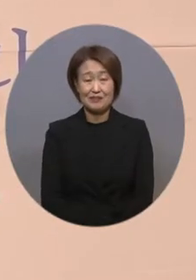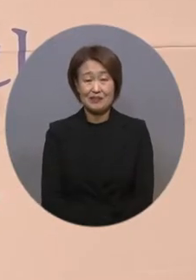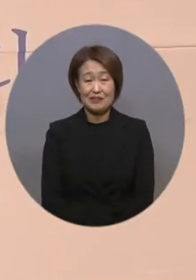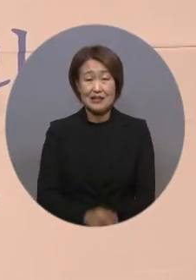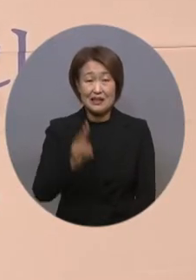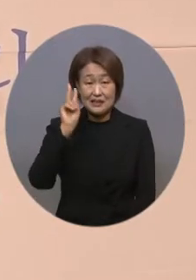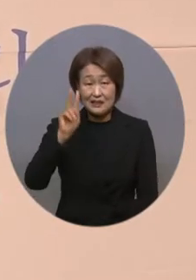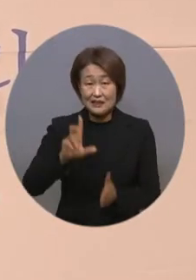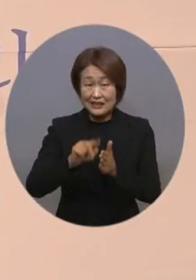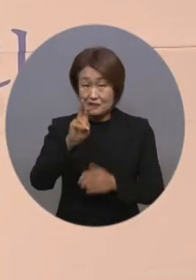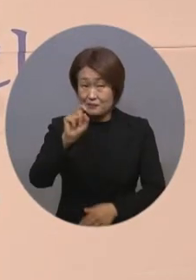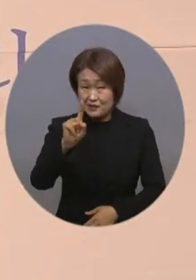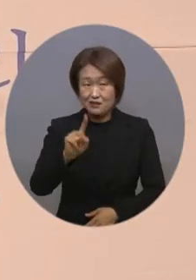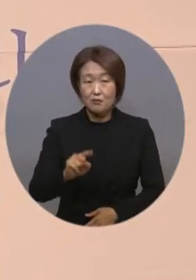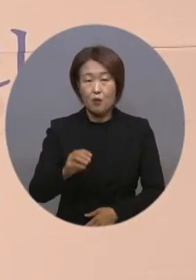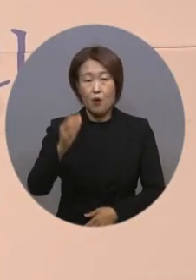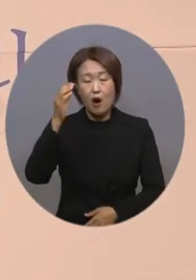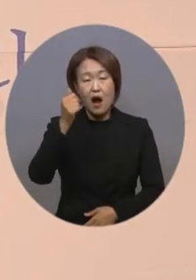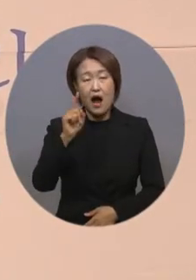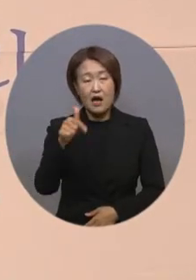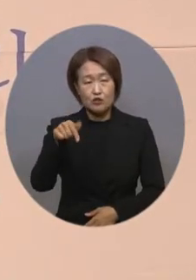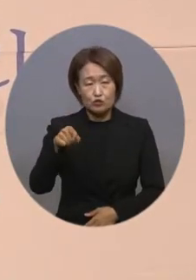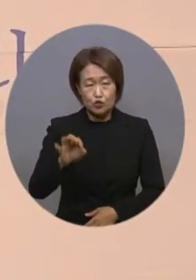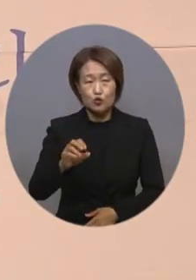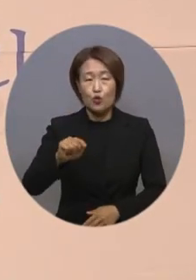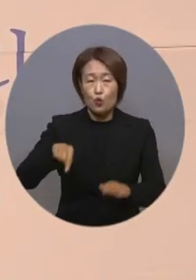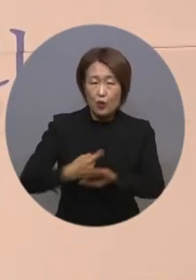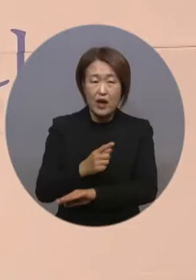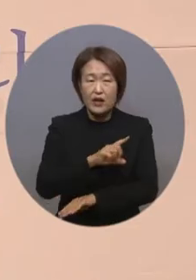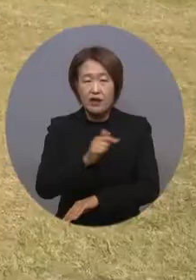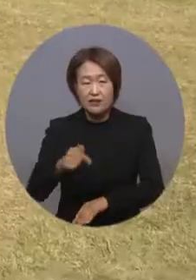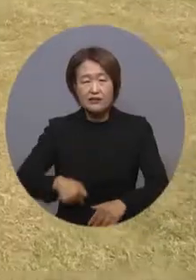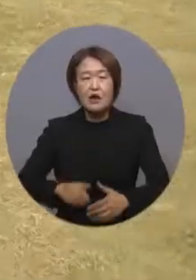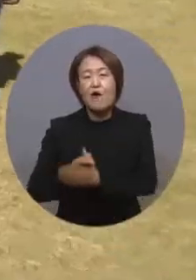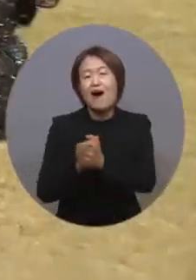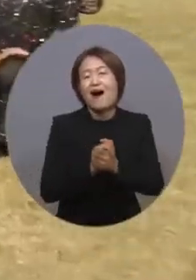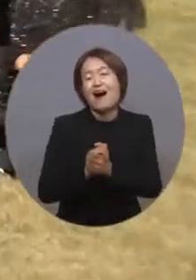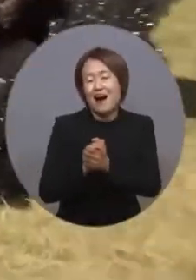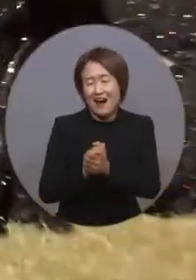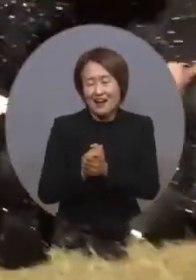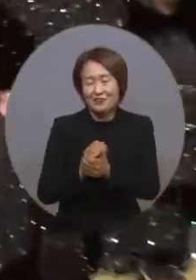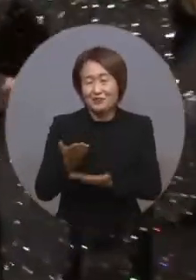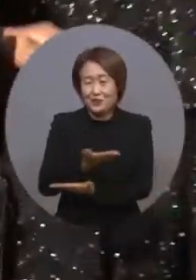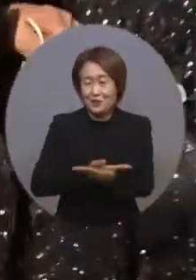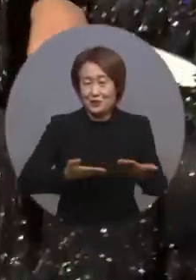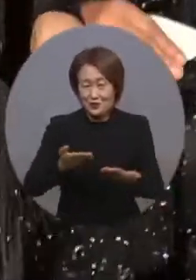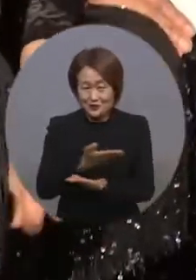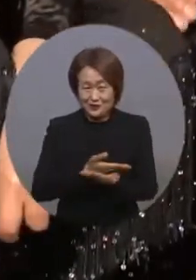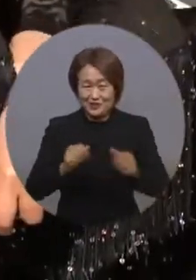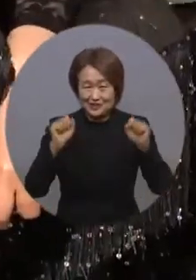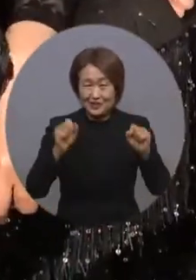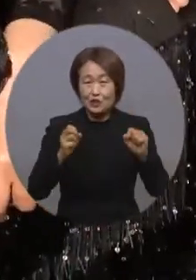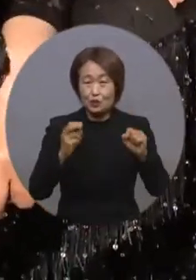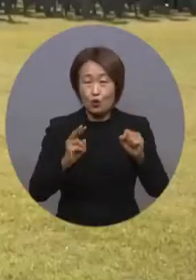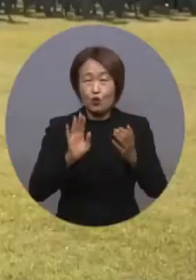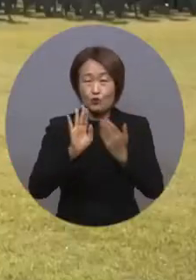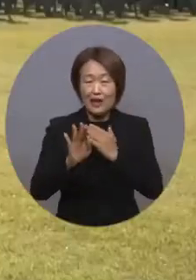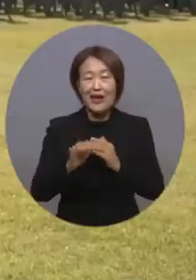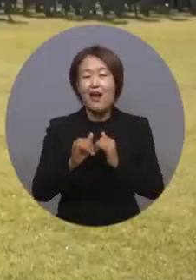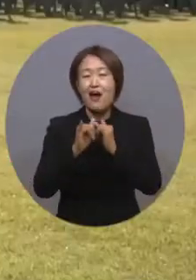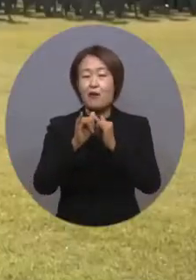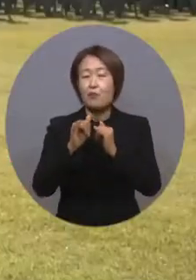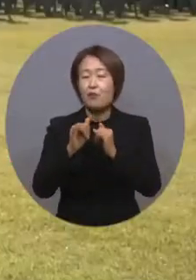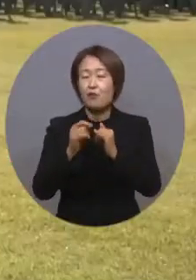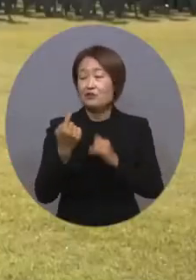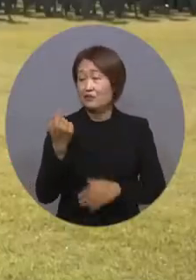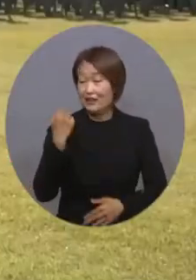21일에는 항공, 인바스켓볼, 협동 공태기기 등 여섯 화학 교류 경기와 전날 진행한 경연 결과 발표 및 시상식을 진행합니다.